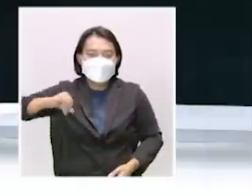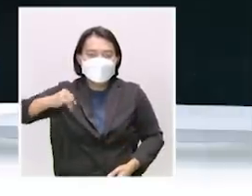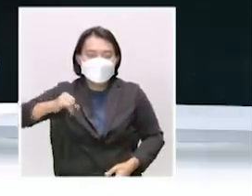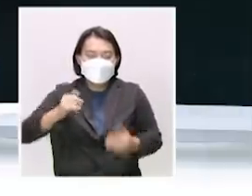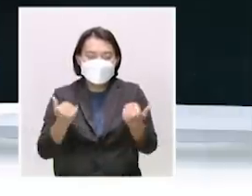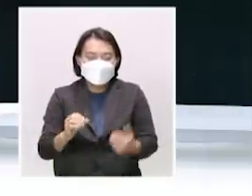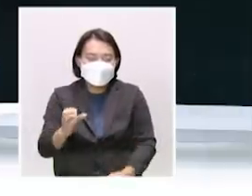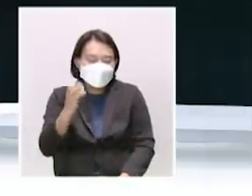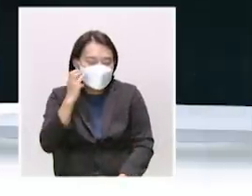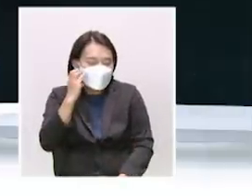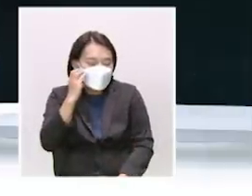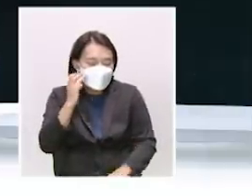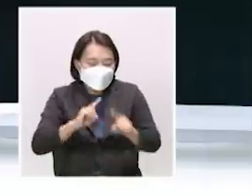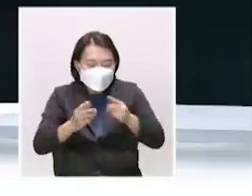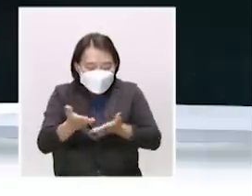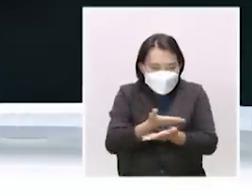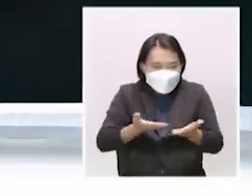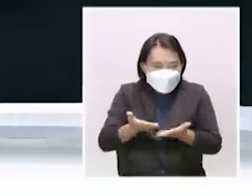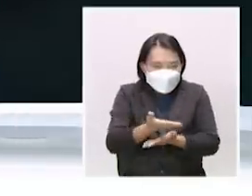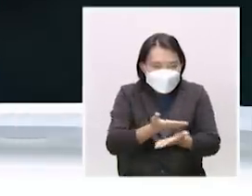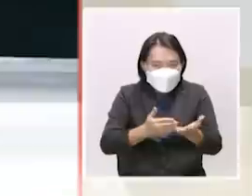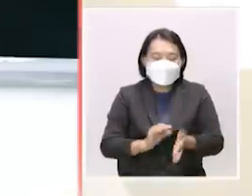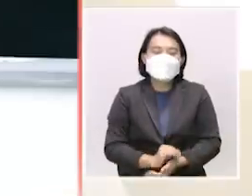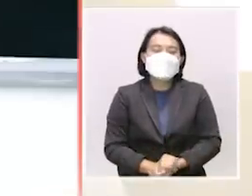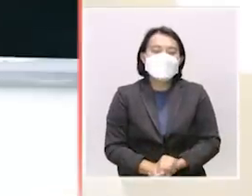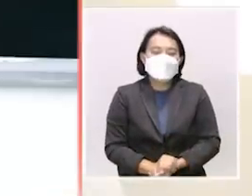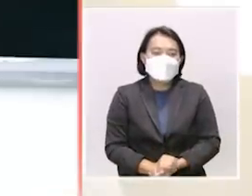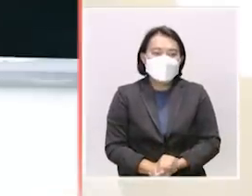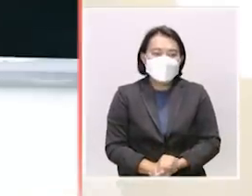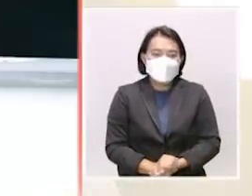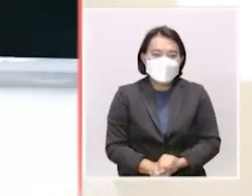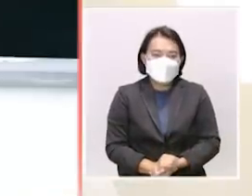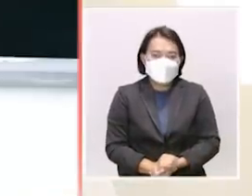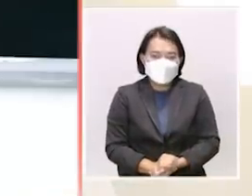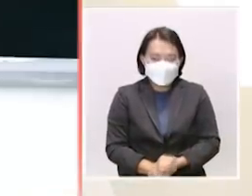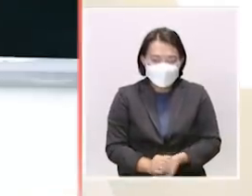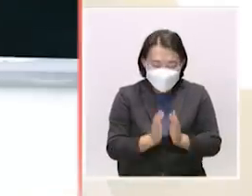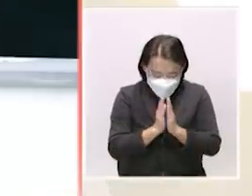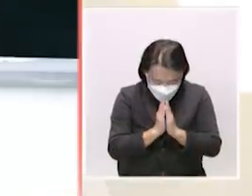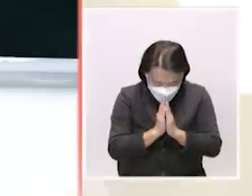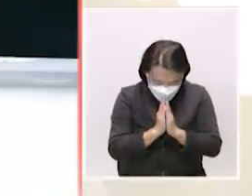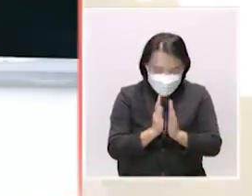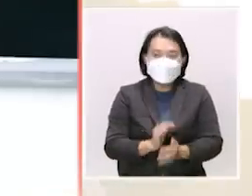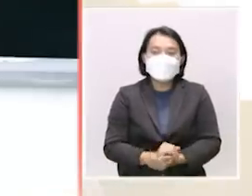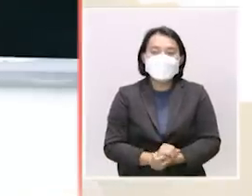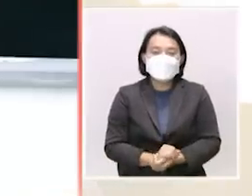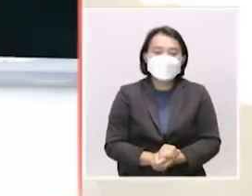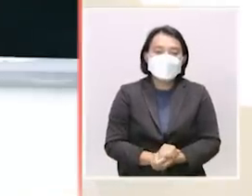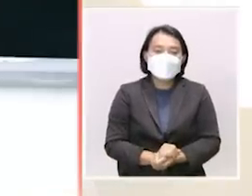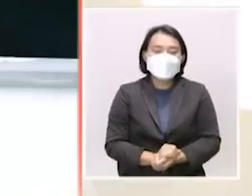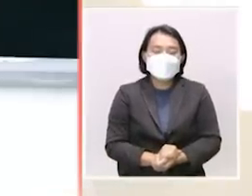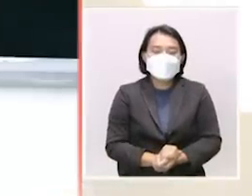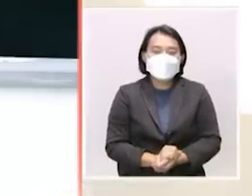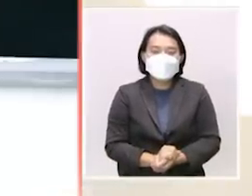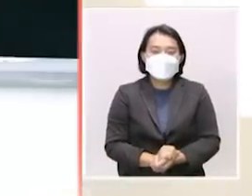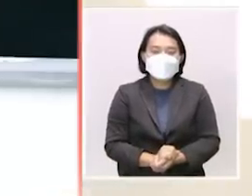ไหอยู่ในสายกับเราแล้วค่ะอาจาร์สวสดีค่ะสวัดีค่ะสวัดีครัคุภarya får คุณหรวนวันคัดค่ะ อาจาร